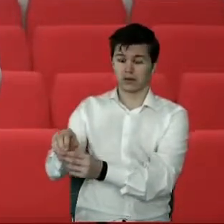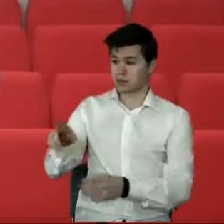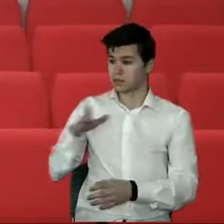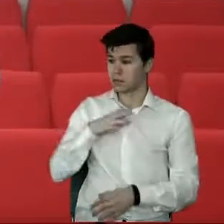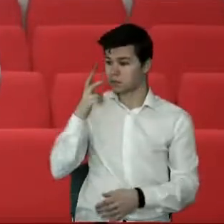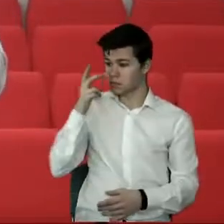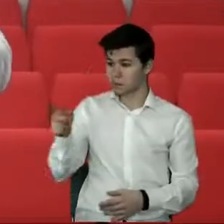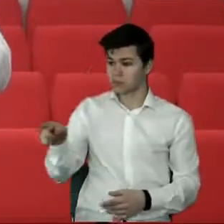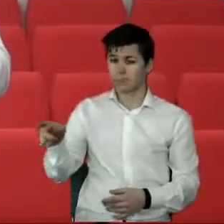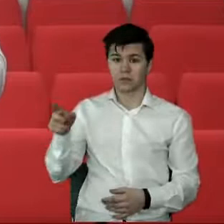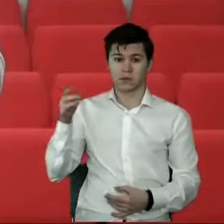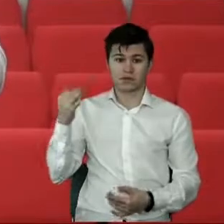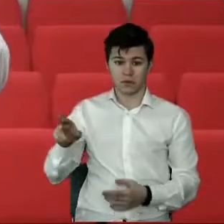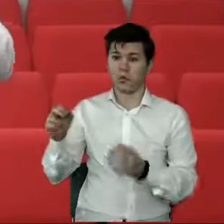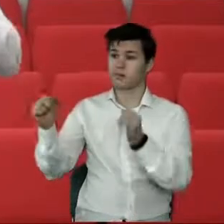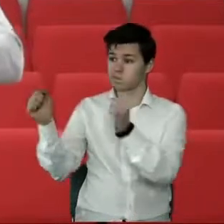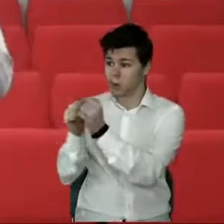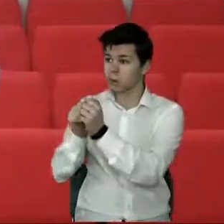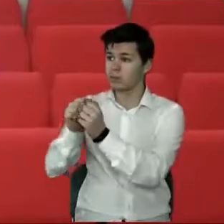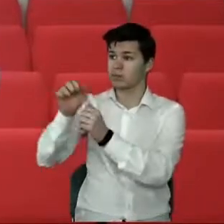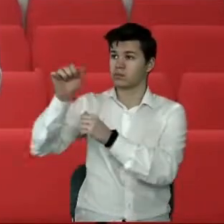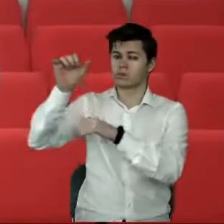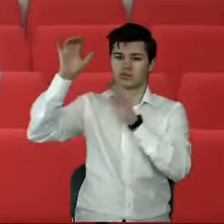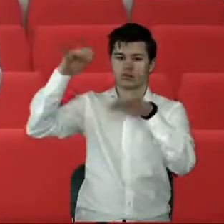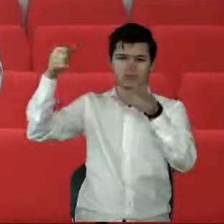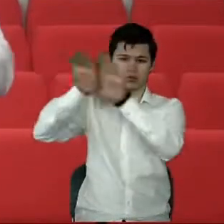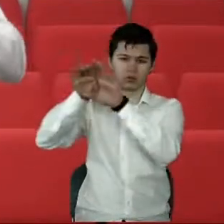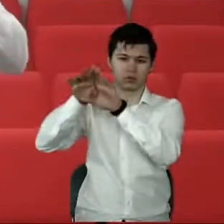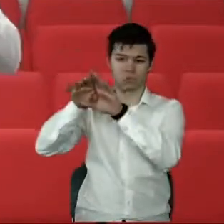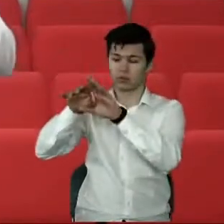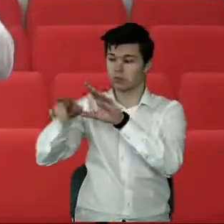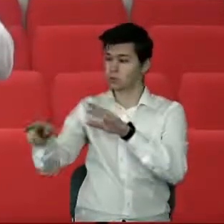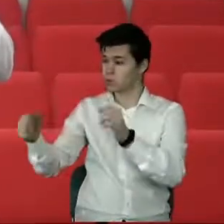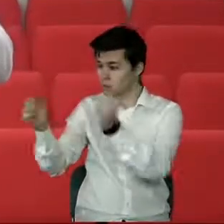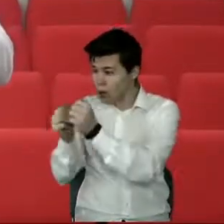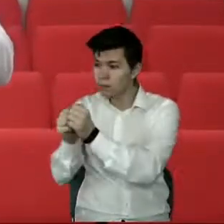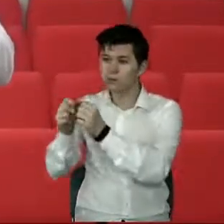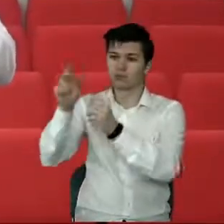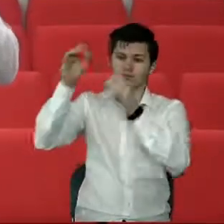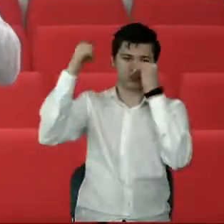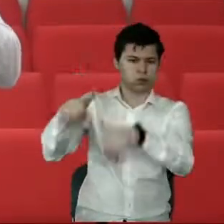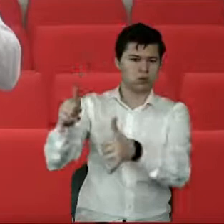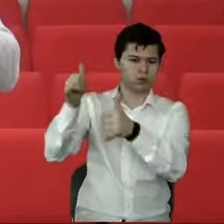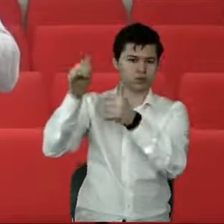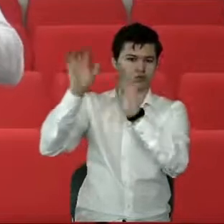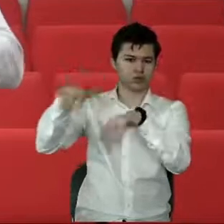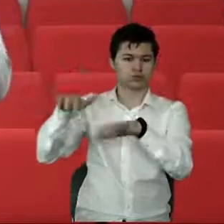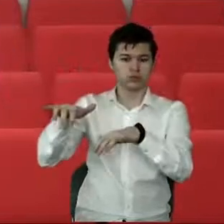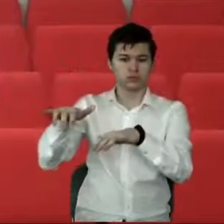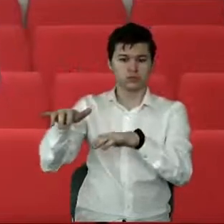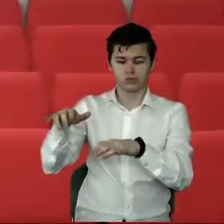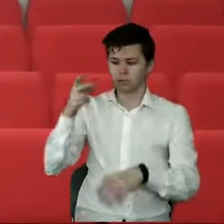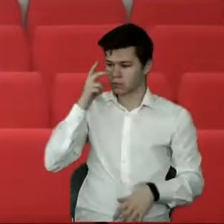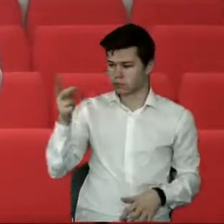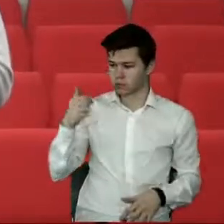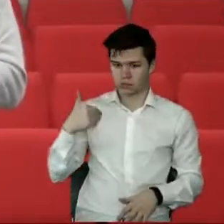закрыто. Илья мог помолиться, и небо вновь открылось. И Елисей хотел такого же, чтобы было в его